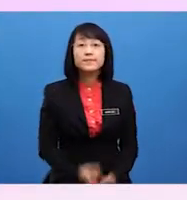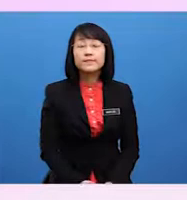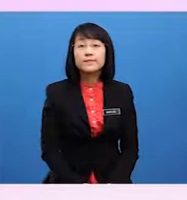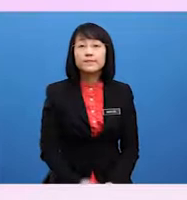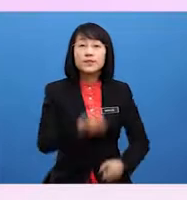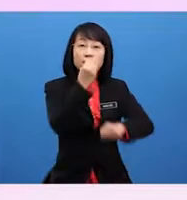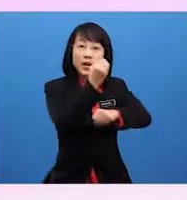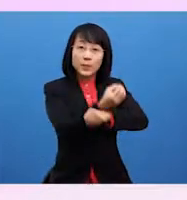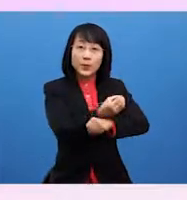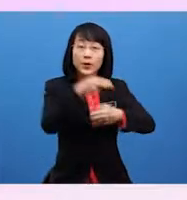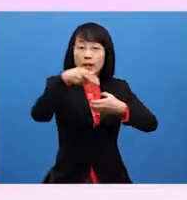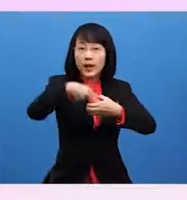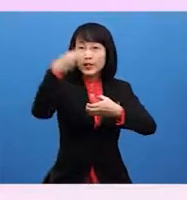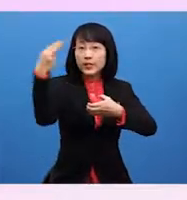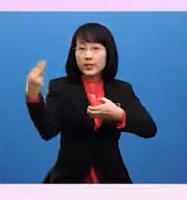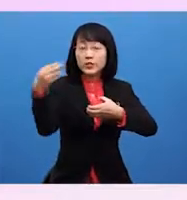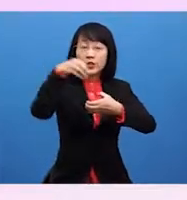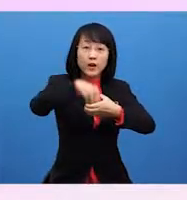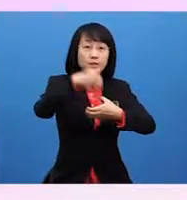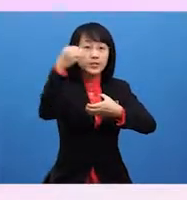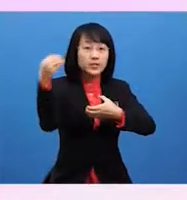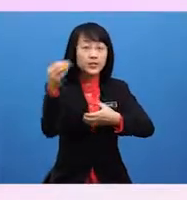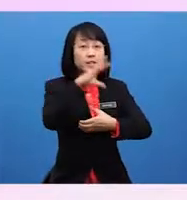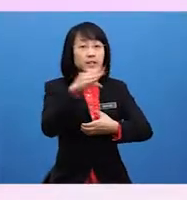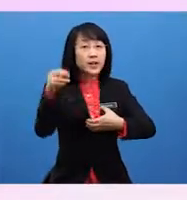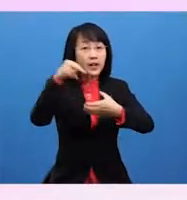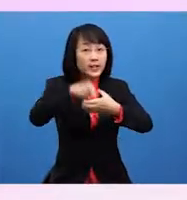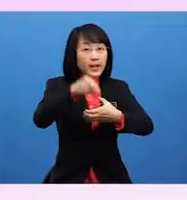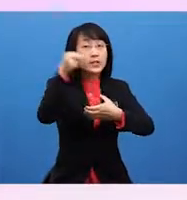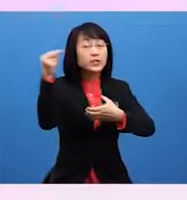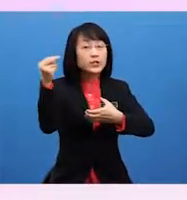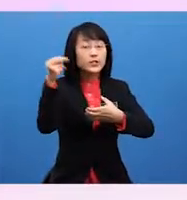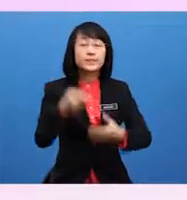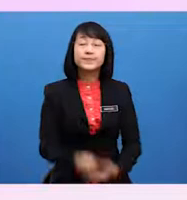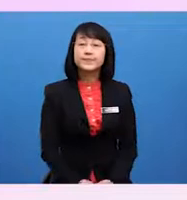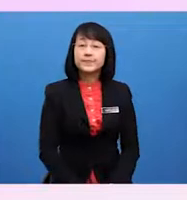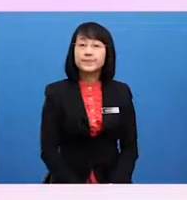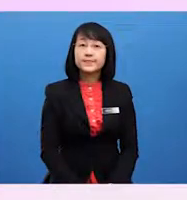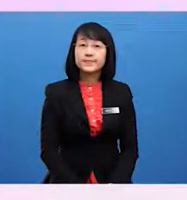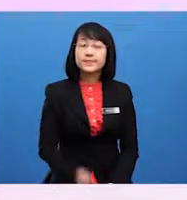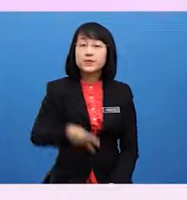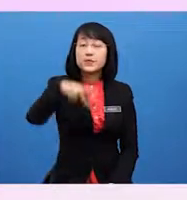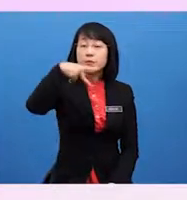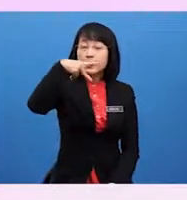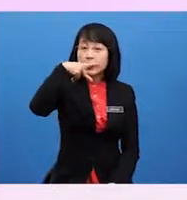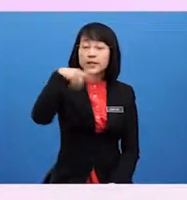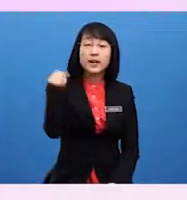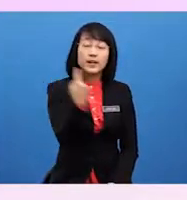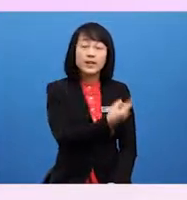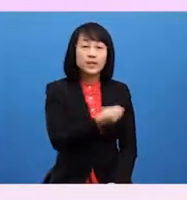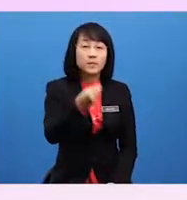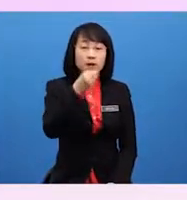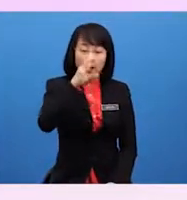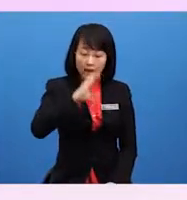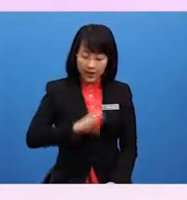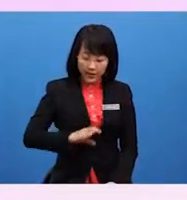karbon, hidrogen, oksigen dan nitrogen. Protein yang kita makan akan dicerna